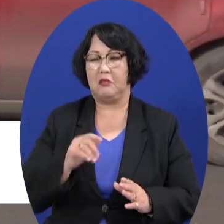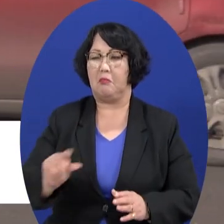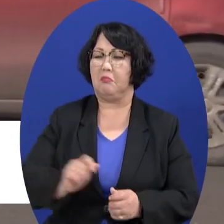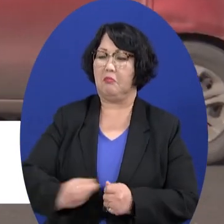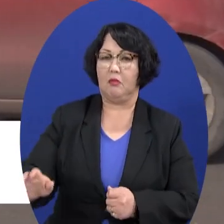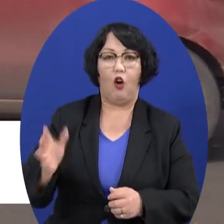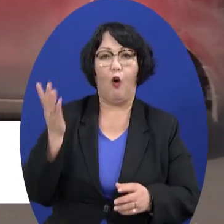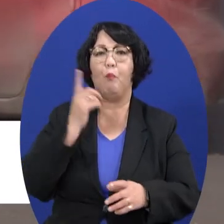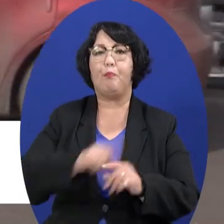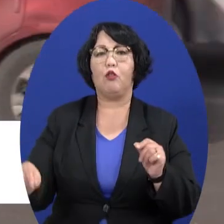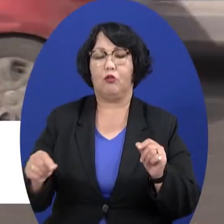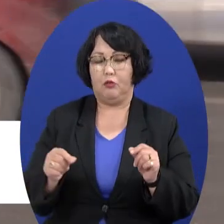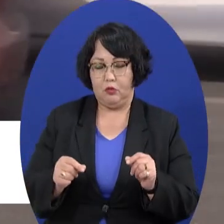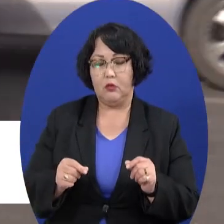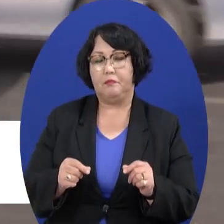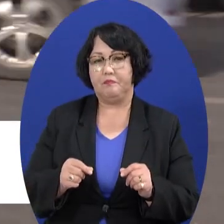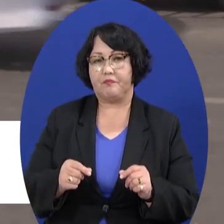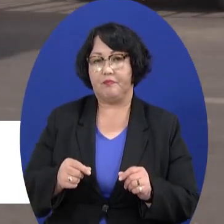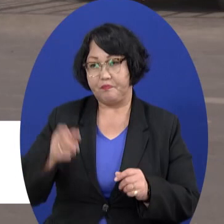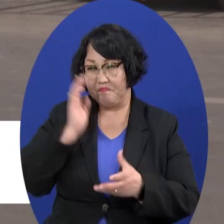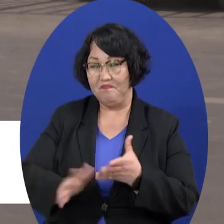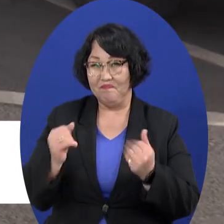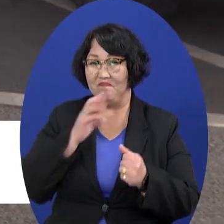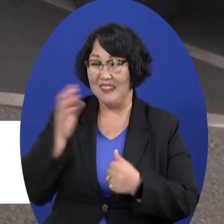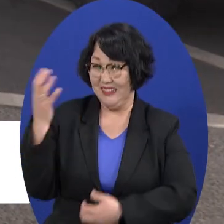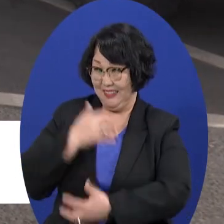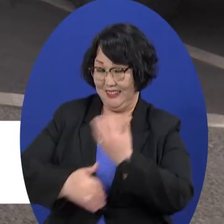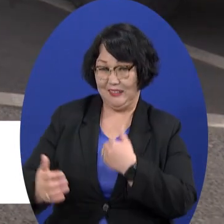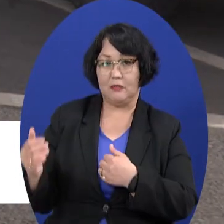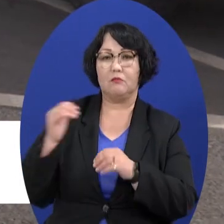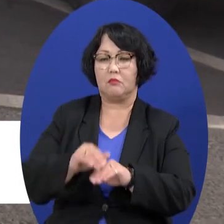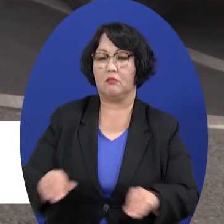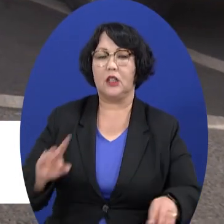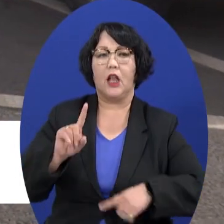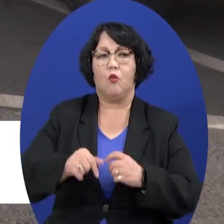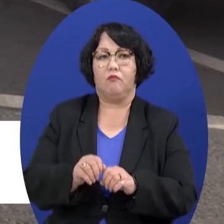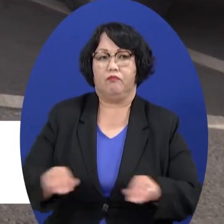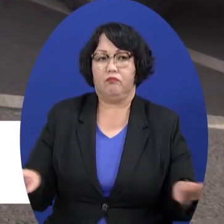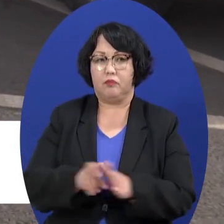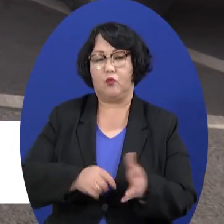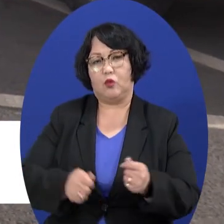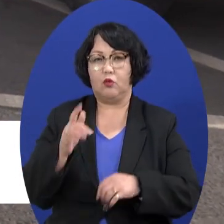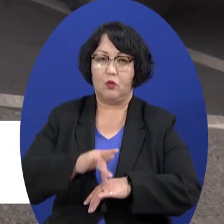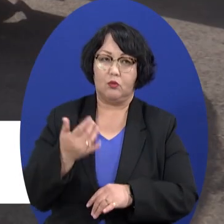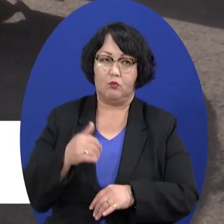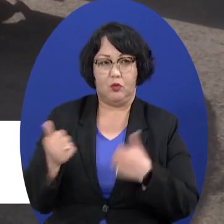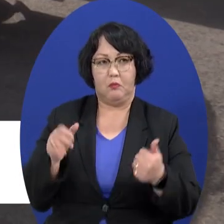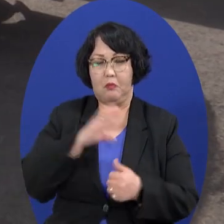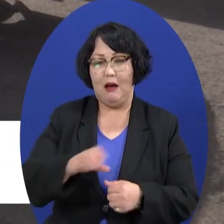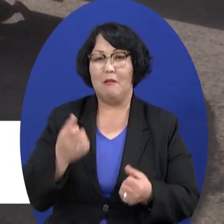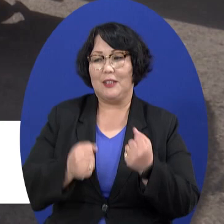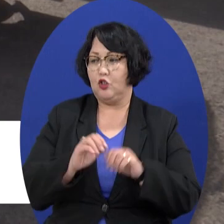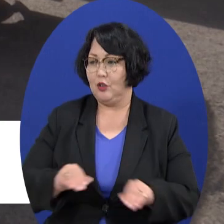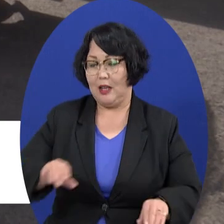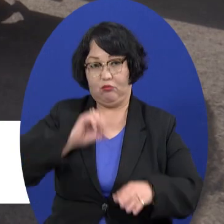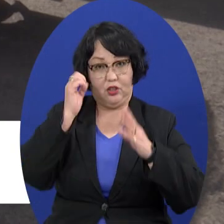цөөлөх, үйлчлүүлэгч иргэдийн машиныг илүү ахиу тавиулах болж байгаа даа. Яг ийм жишгээр худалдааны төвүүд болон бусад байгууллагууд зохицуулалтын асуудлаа